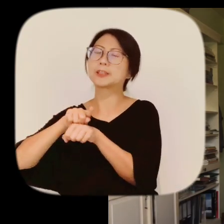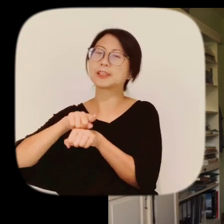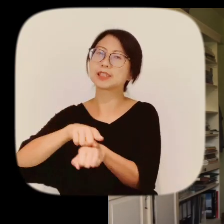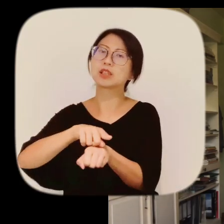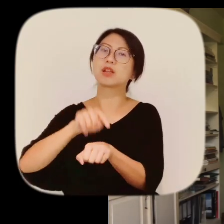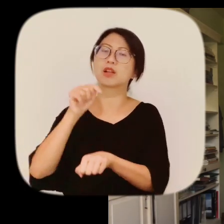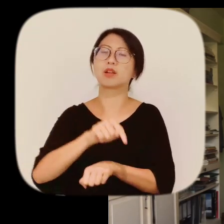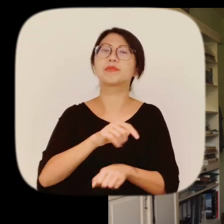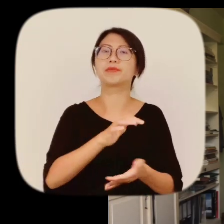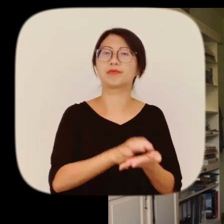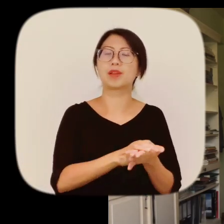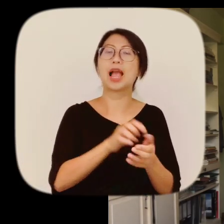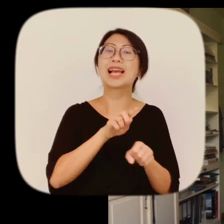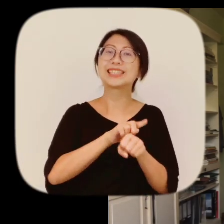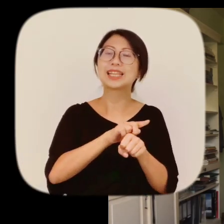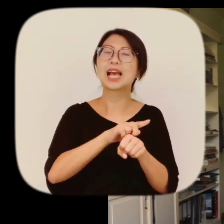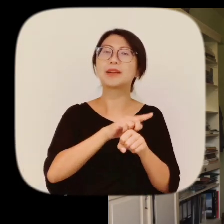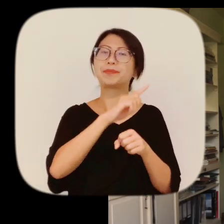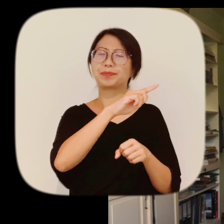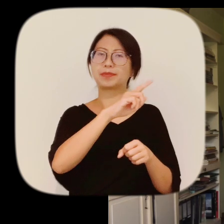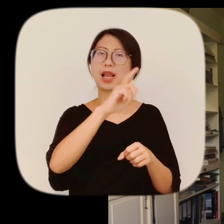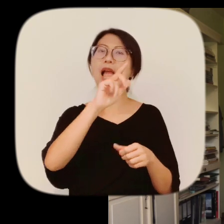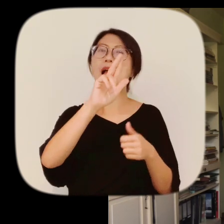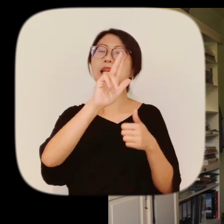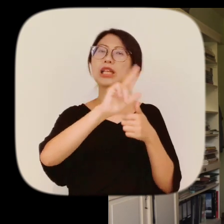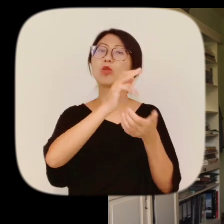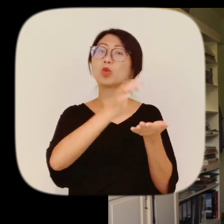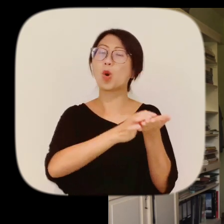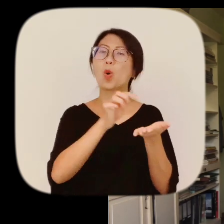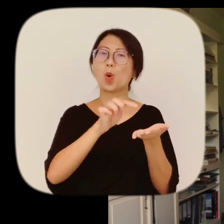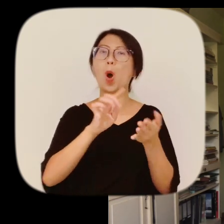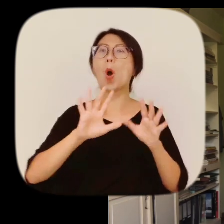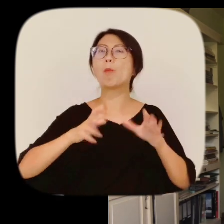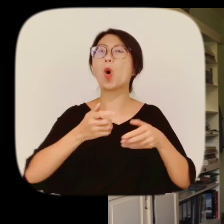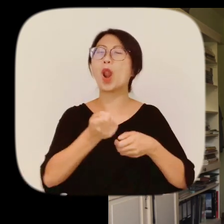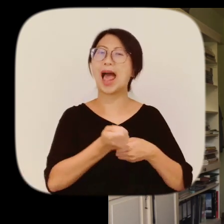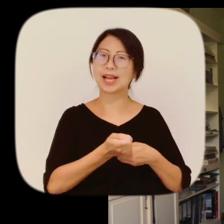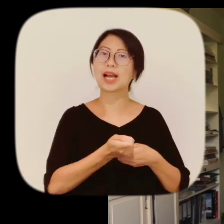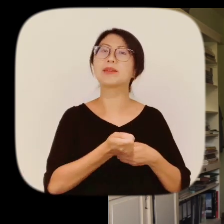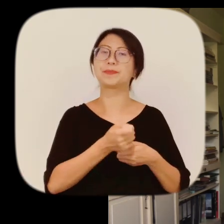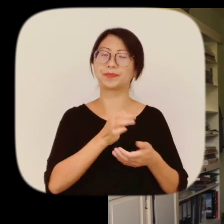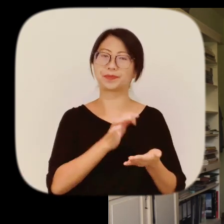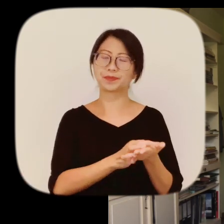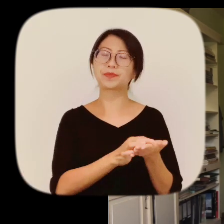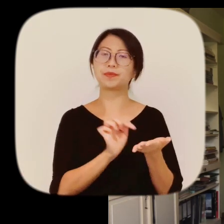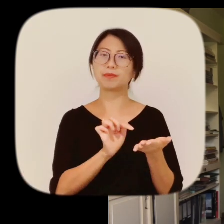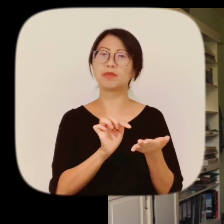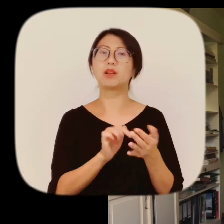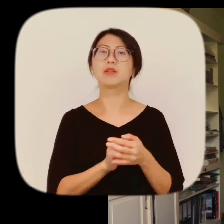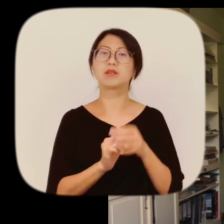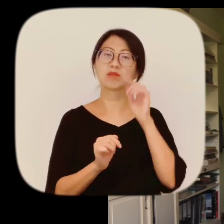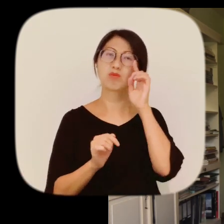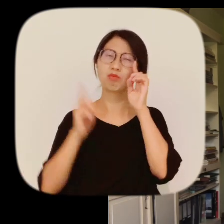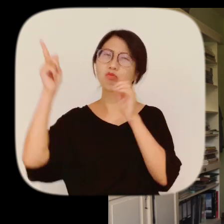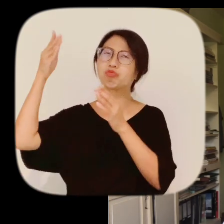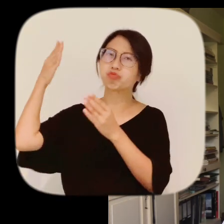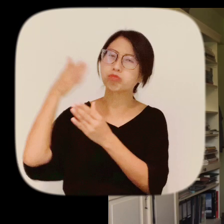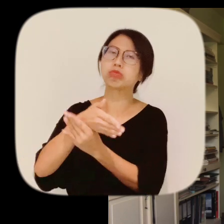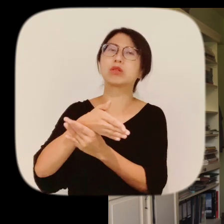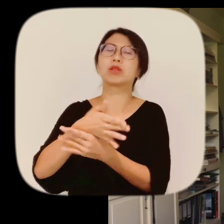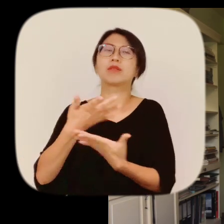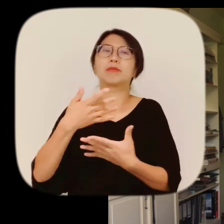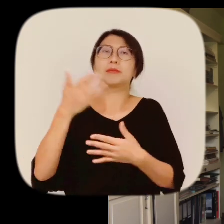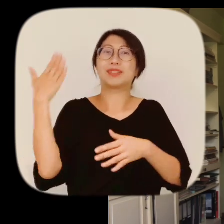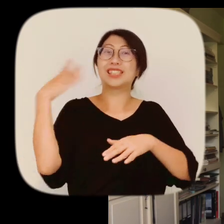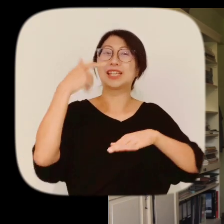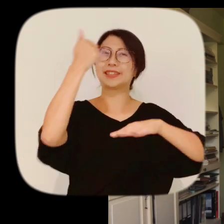直铲进捷克去到首都布拉格那里这场外来